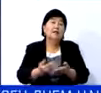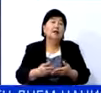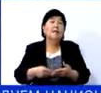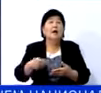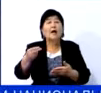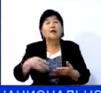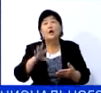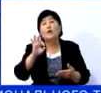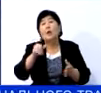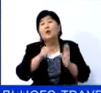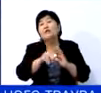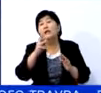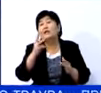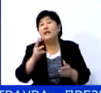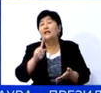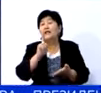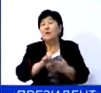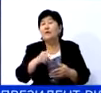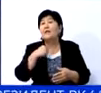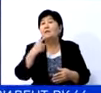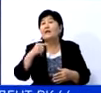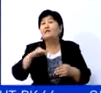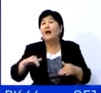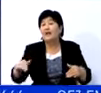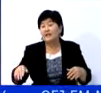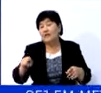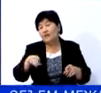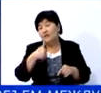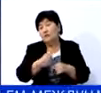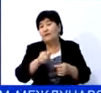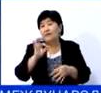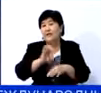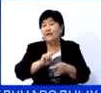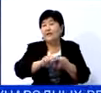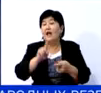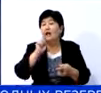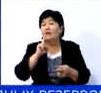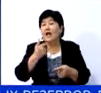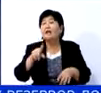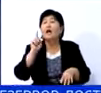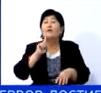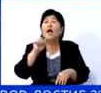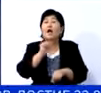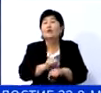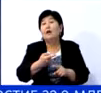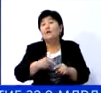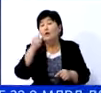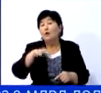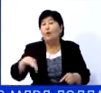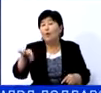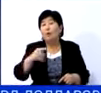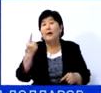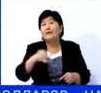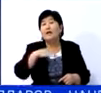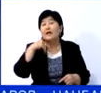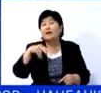Справка 063 не обязательна для первоклассника. В связи с эпидситуацией временно она приостановлена. В этом году в области в первый